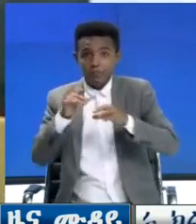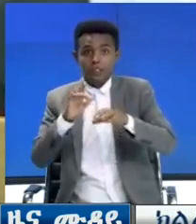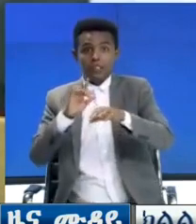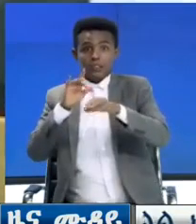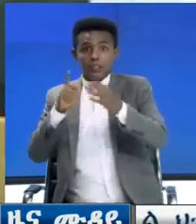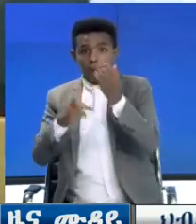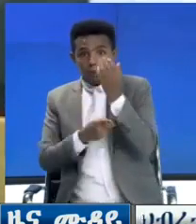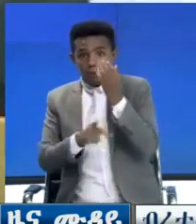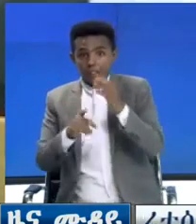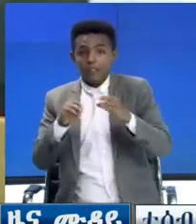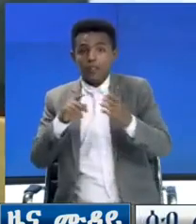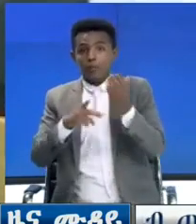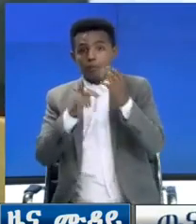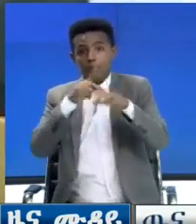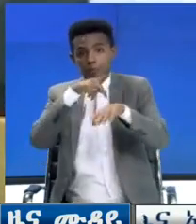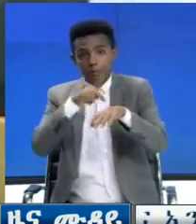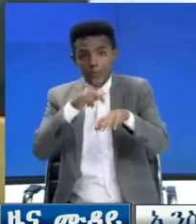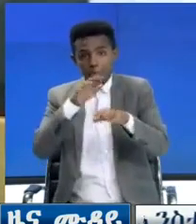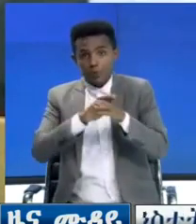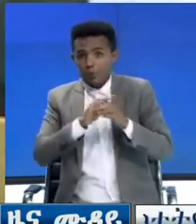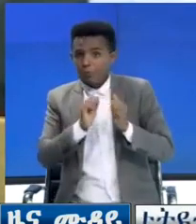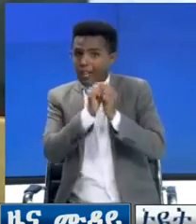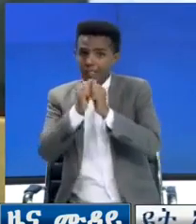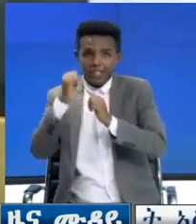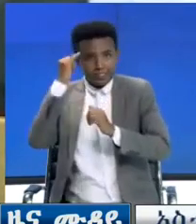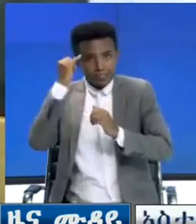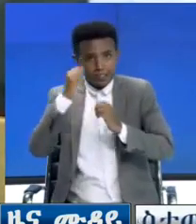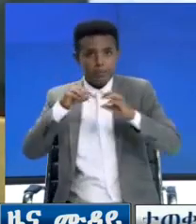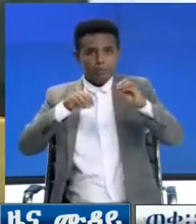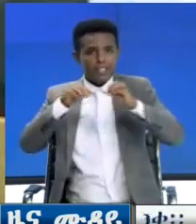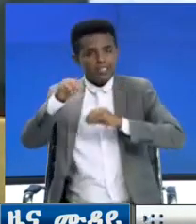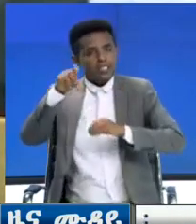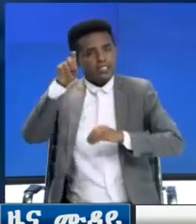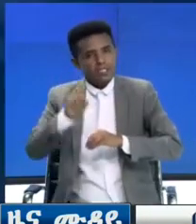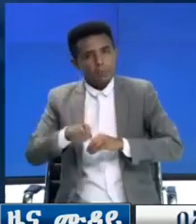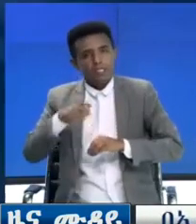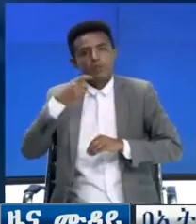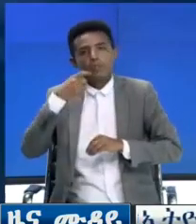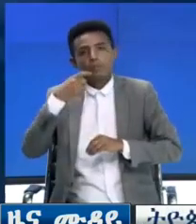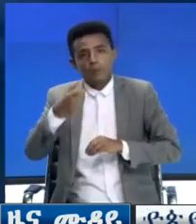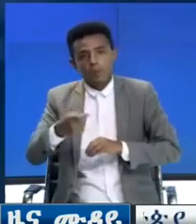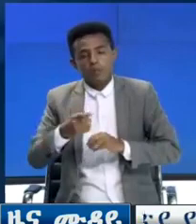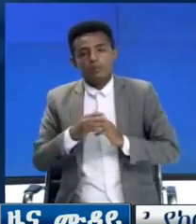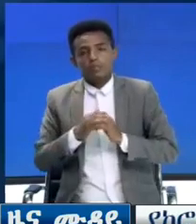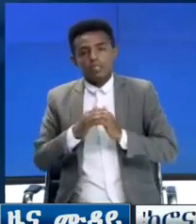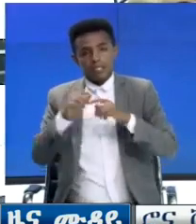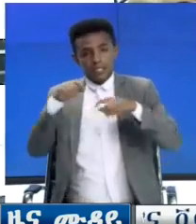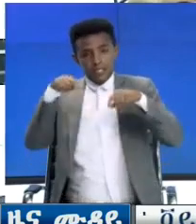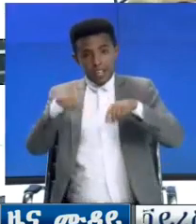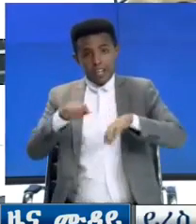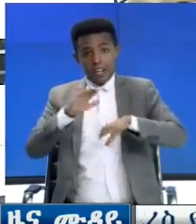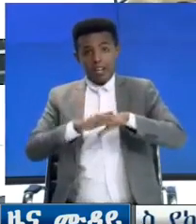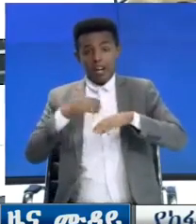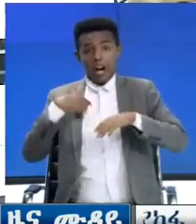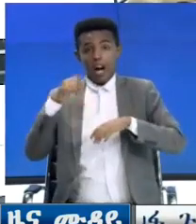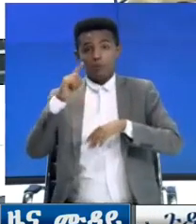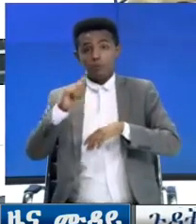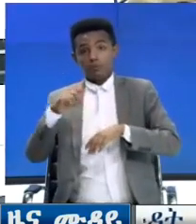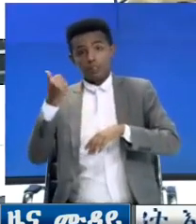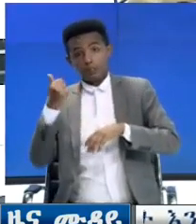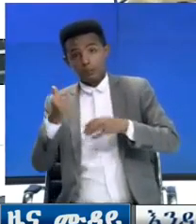ወጥተው ወረርሽኙን ለማስወገድ በአንድ አስተሳሰብ መንቀሳቀስ ይገባቸዋል ብለዋል። ዛሬ አይሆነን አንዱ አንዱን